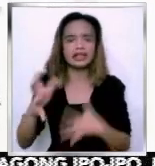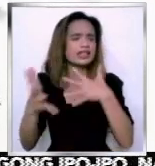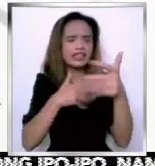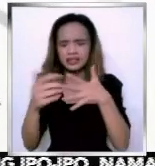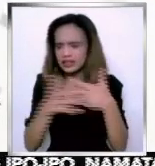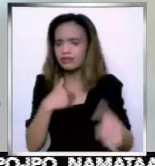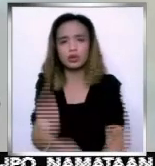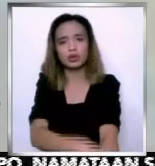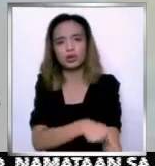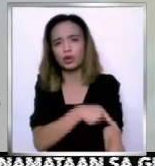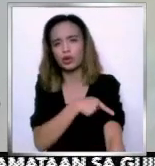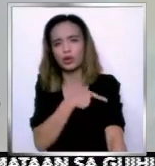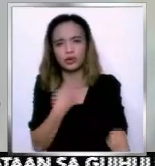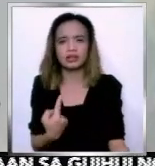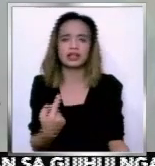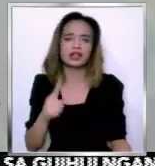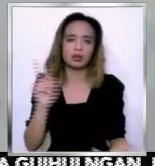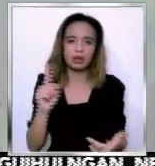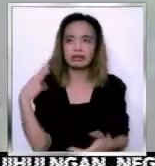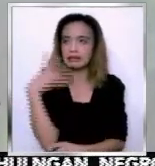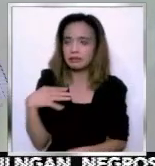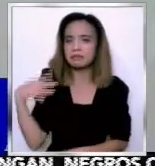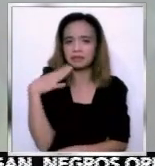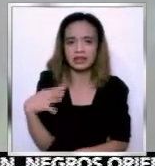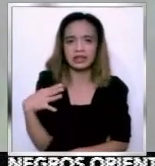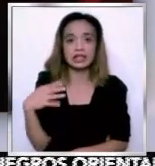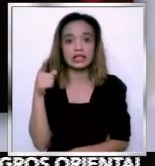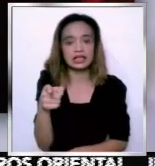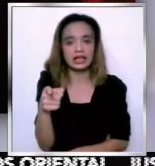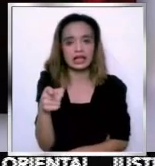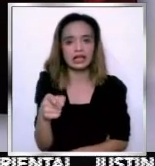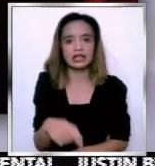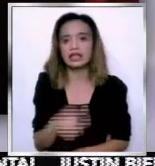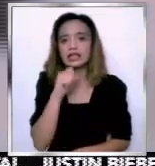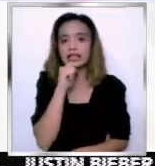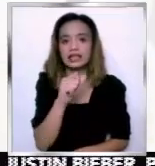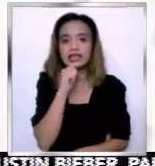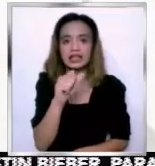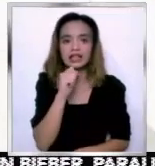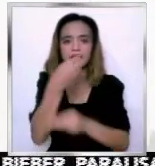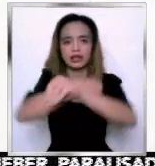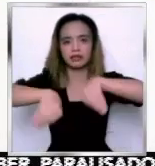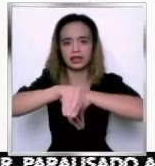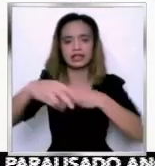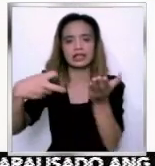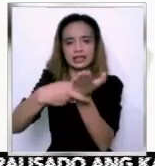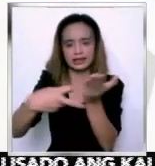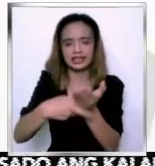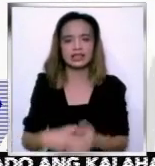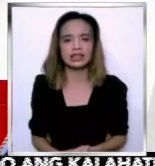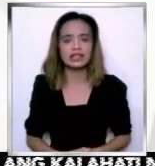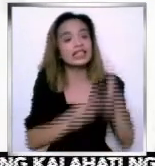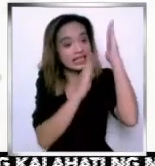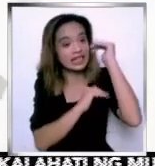ang aabutin ng paghihintay nila, hindi raw sila magre-refund ng tiket. Sana po, pa rin, gumaling